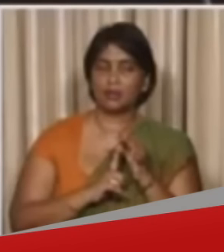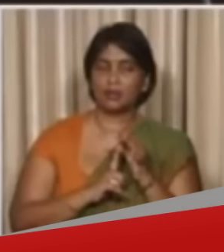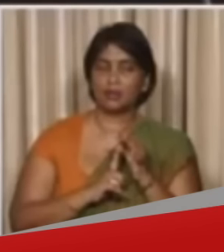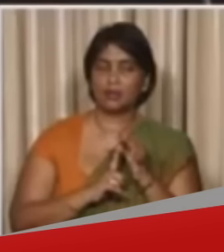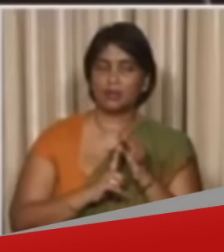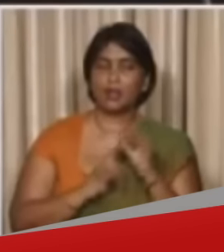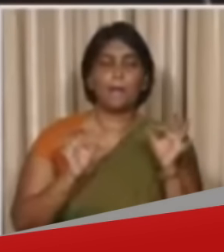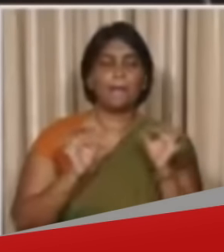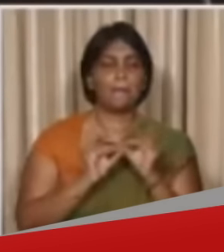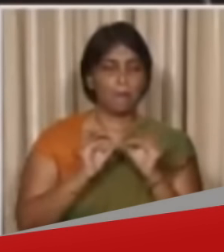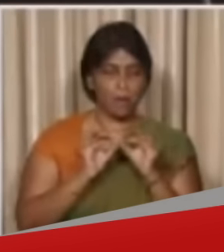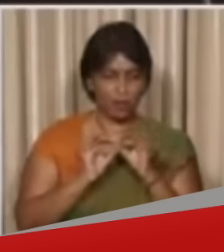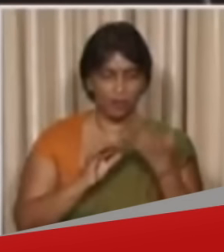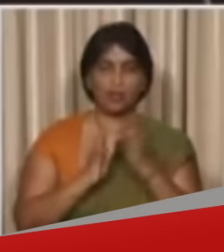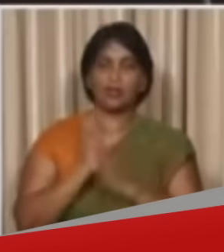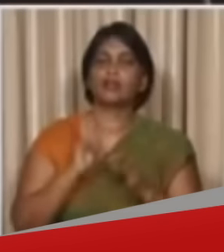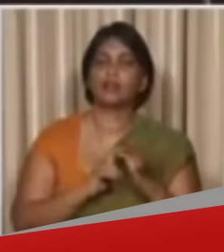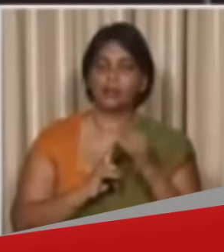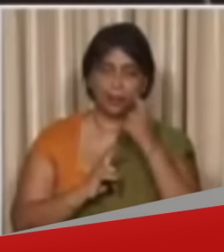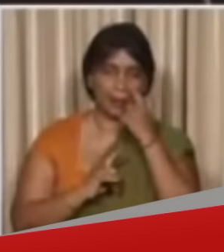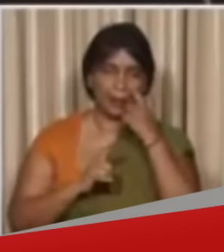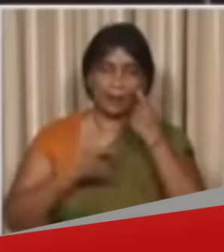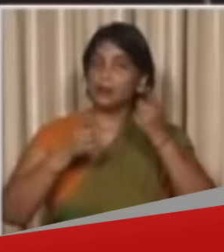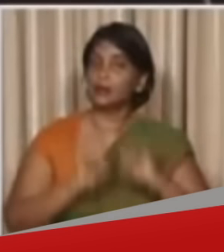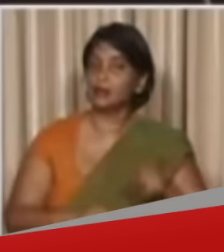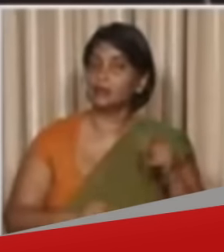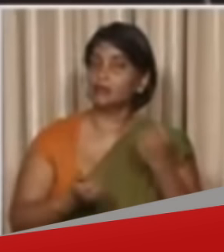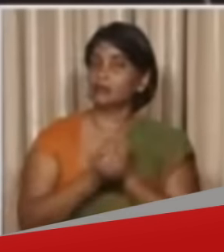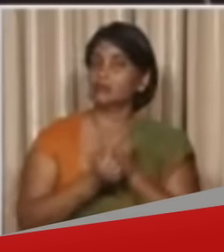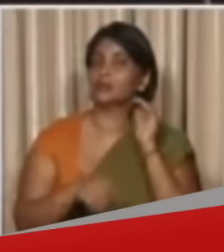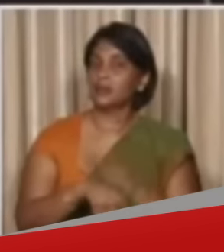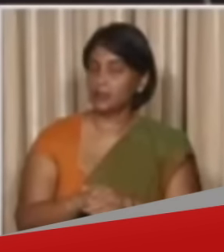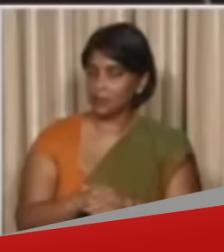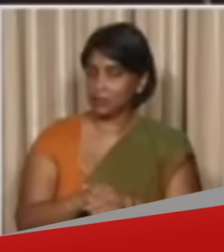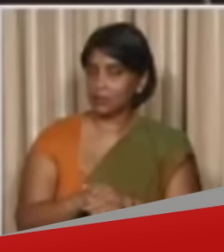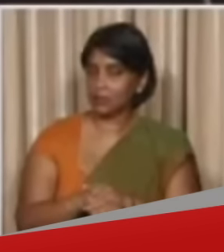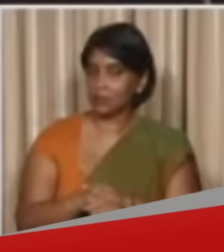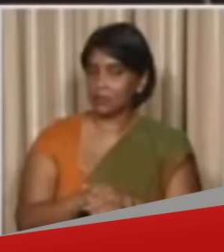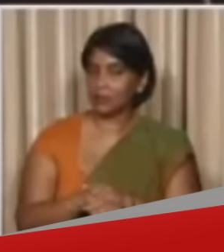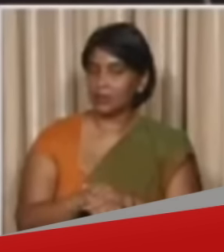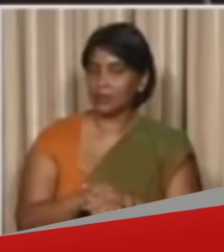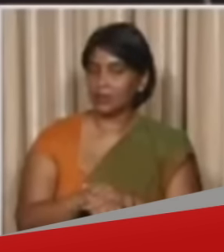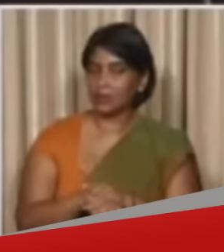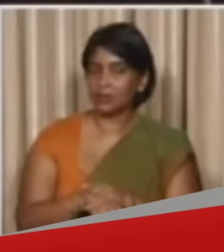බදුර්දීන් මන්ත්‍රීතුමා. ඒ වගේම ඊට පස්සේ අත්අඩංගුවට ගත්තා